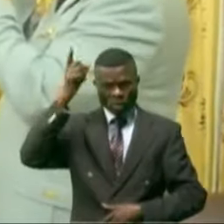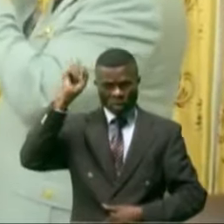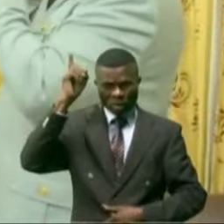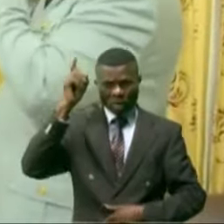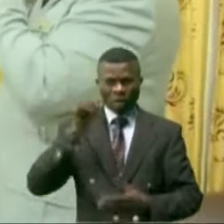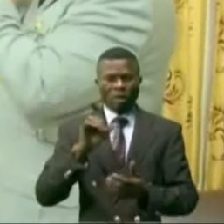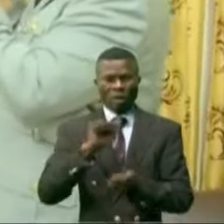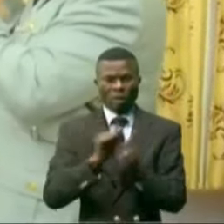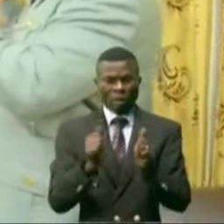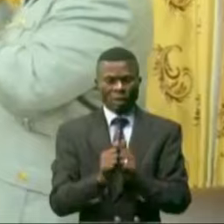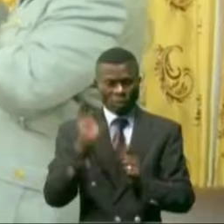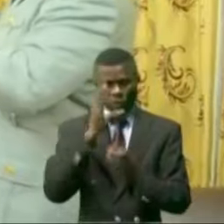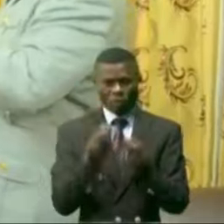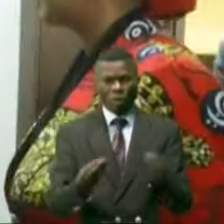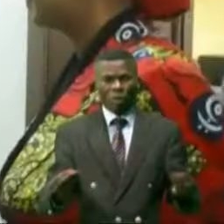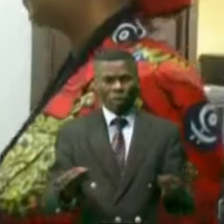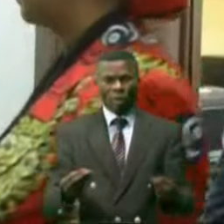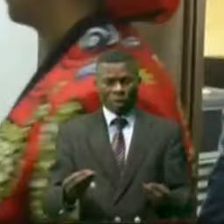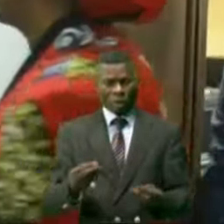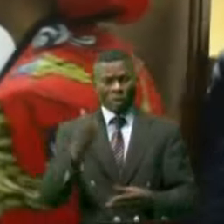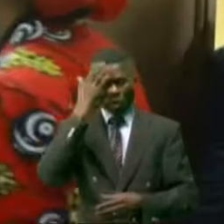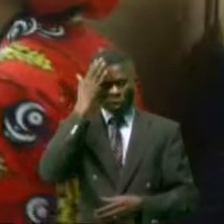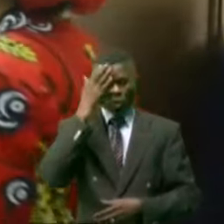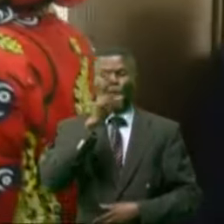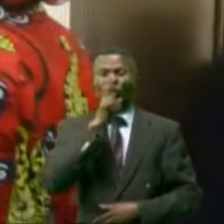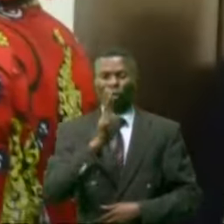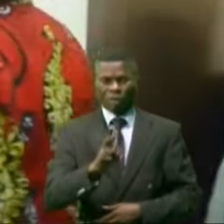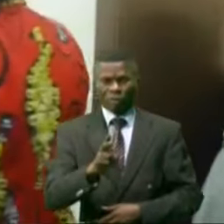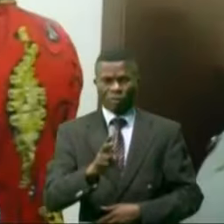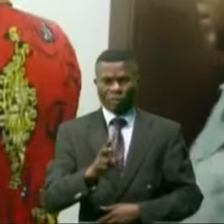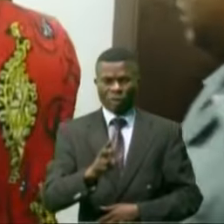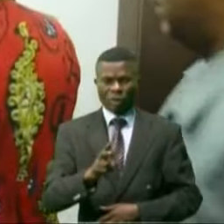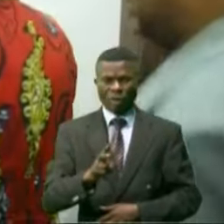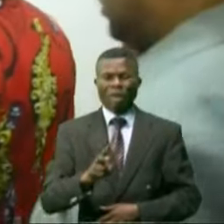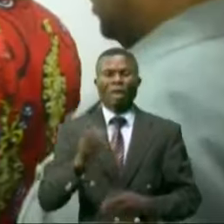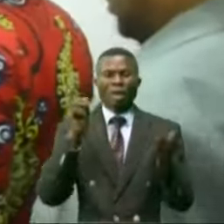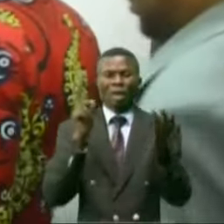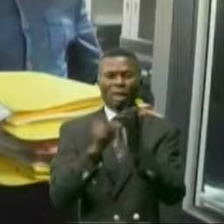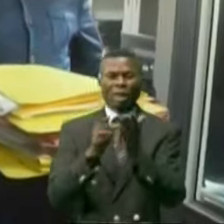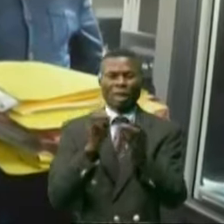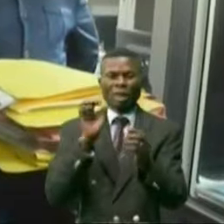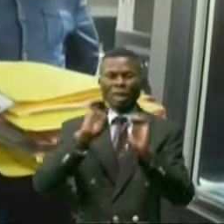Défi à relever, palper les réalités auxquelles sont confrontées